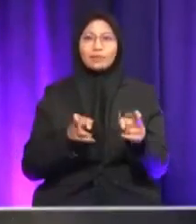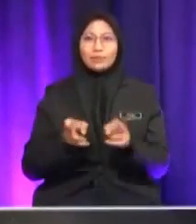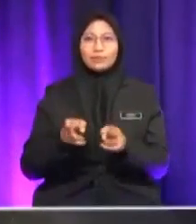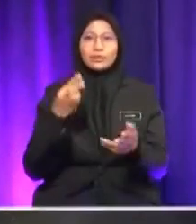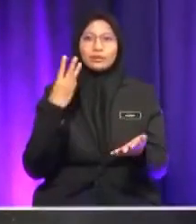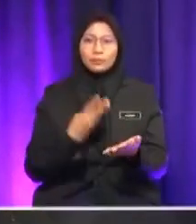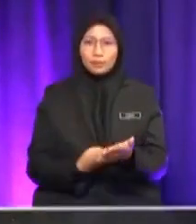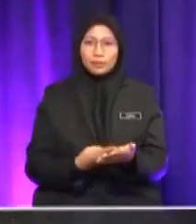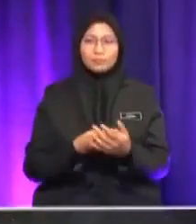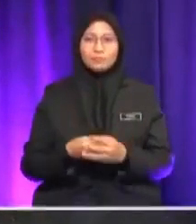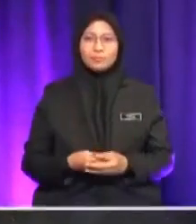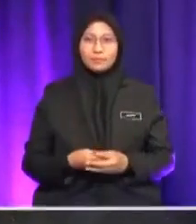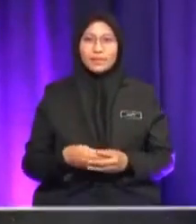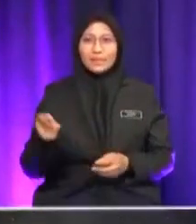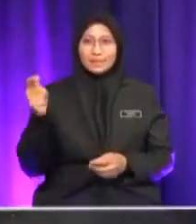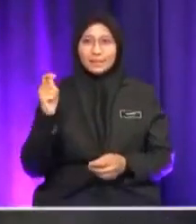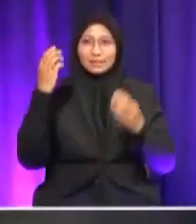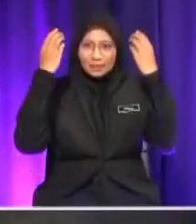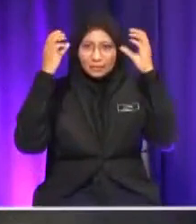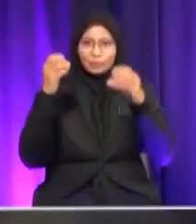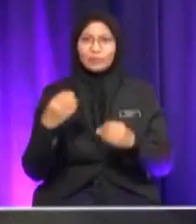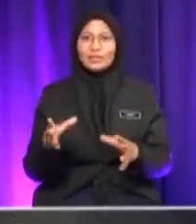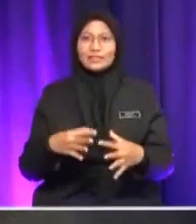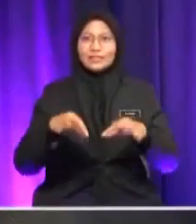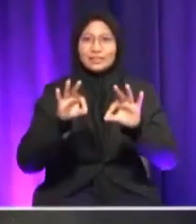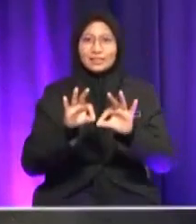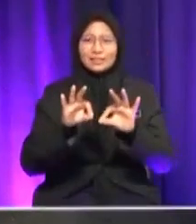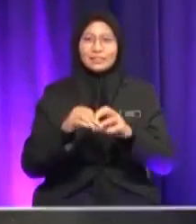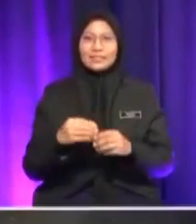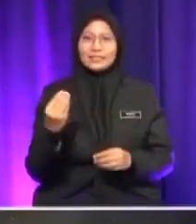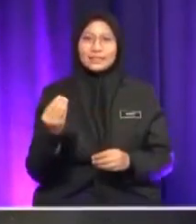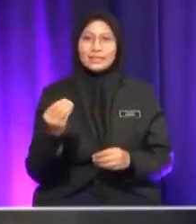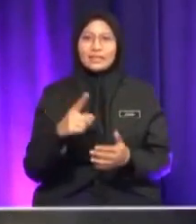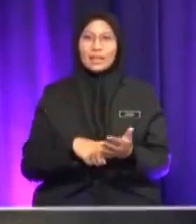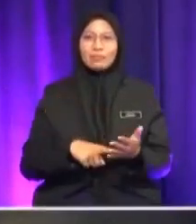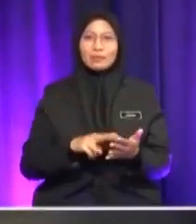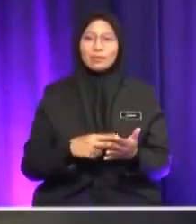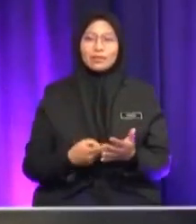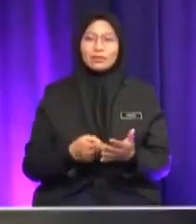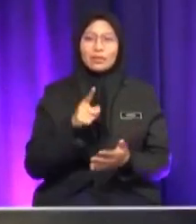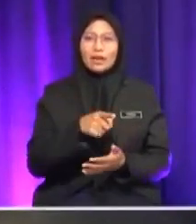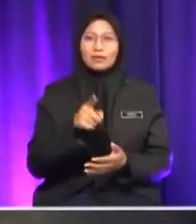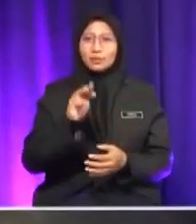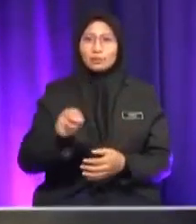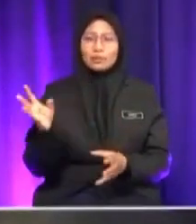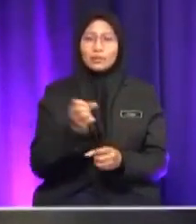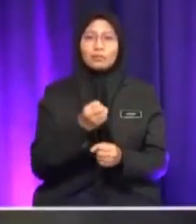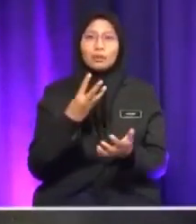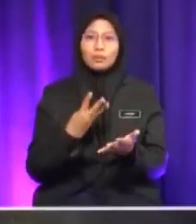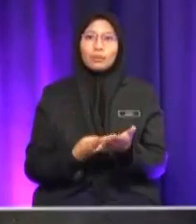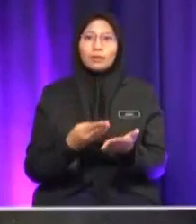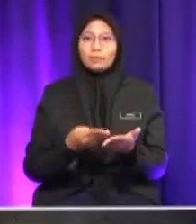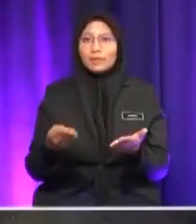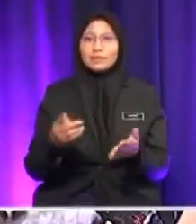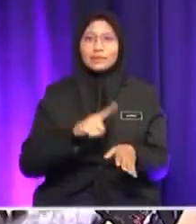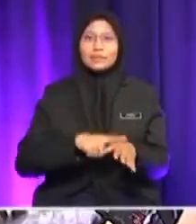tentang pengurusan perbelanjaan beretika. Kak Yuyu percaya murid-murid setiap hari akan mendapat wang belanja daripada ibu bapa. Dan boleh tak